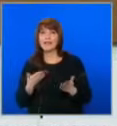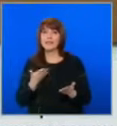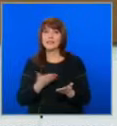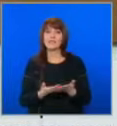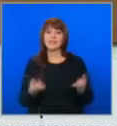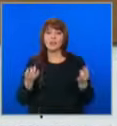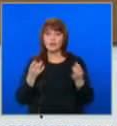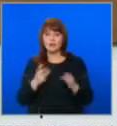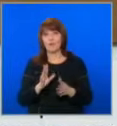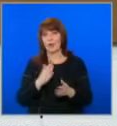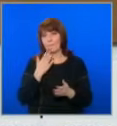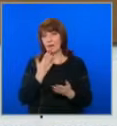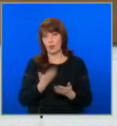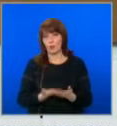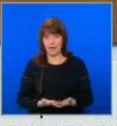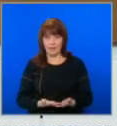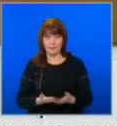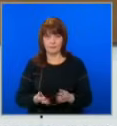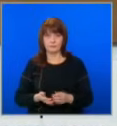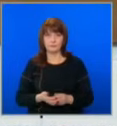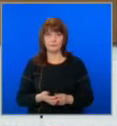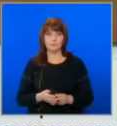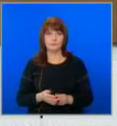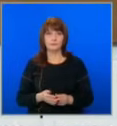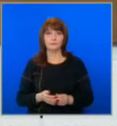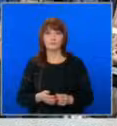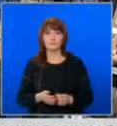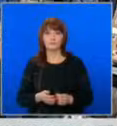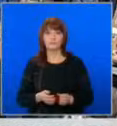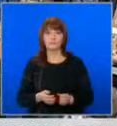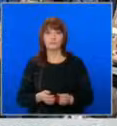нпк по искане на парламентарната група на продължавана